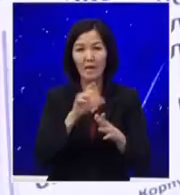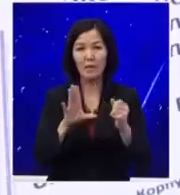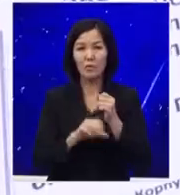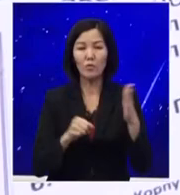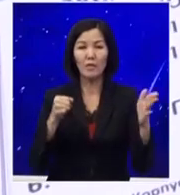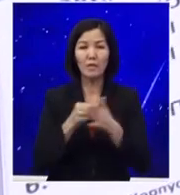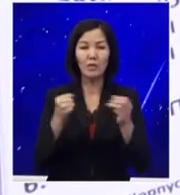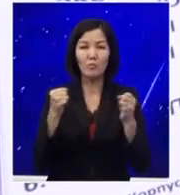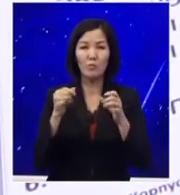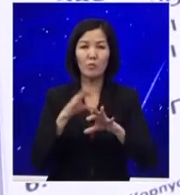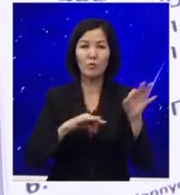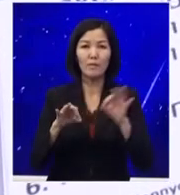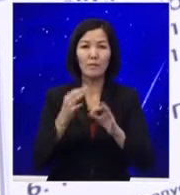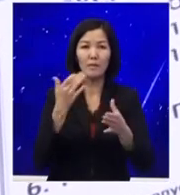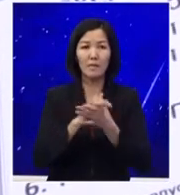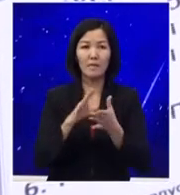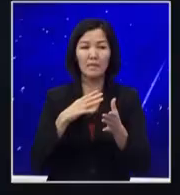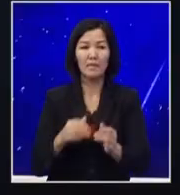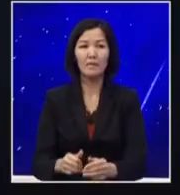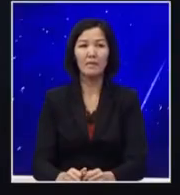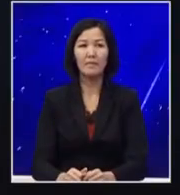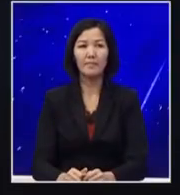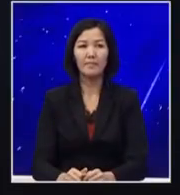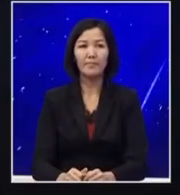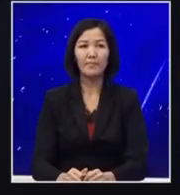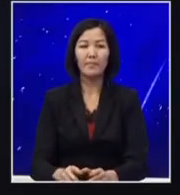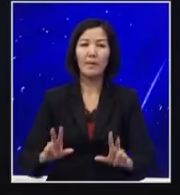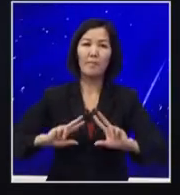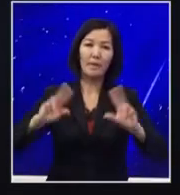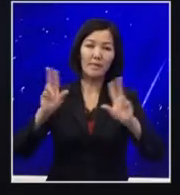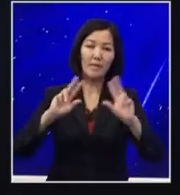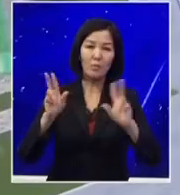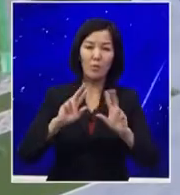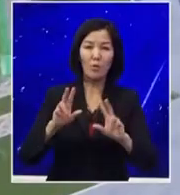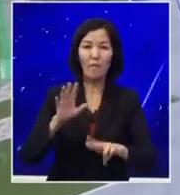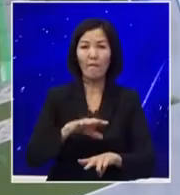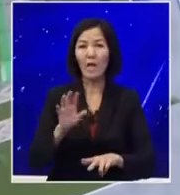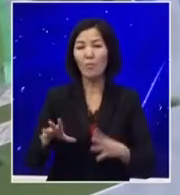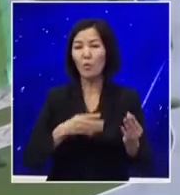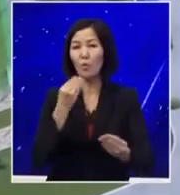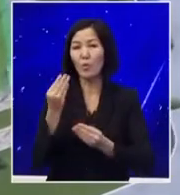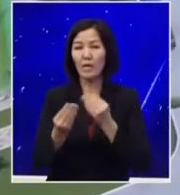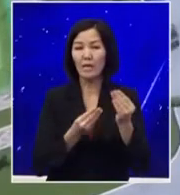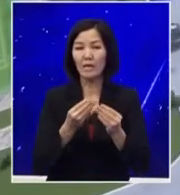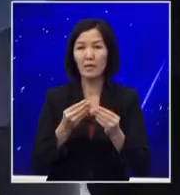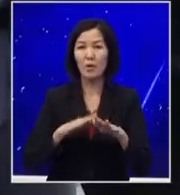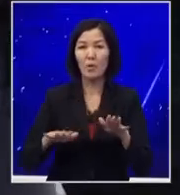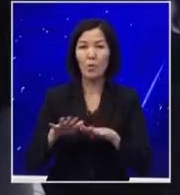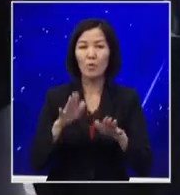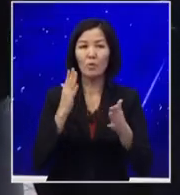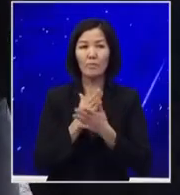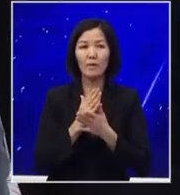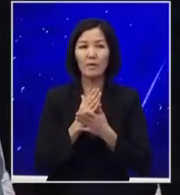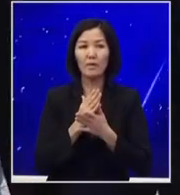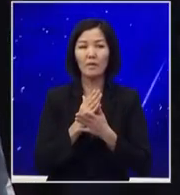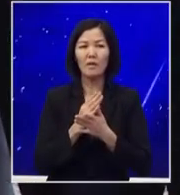спорт алаңы жобасымен танысты. Баскетбольный, волейбольный, да, тоже не вот, резина покрытия вот. На оборудование мне волнует. Вот